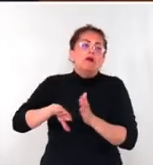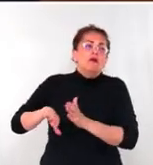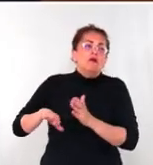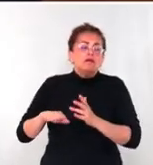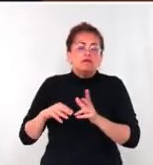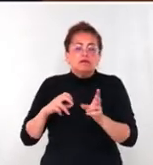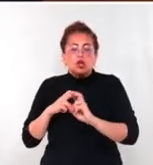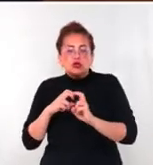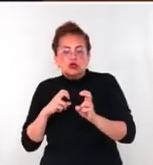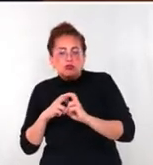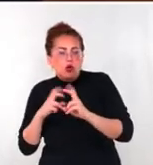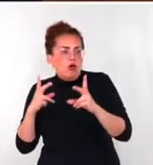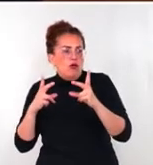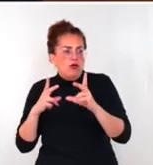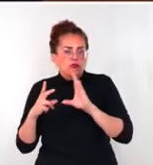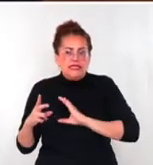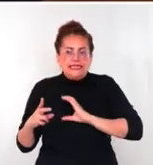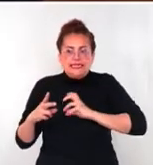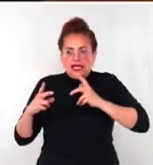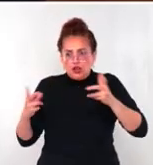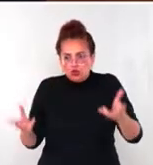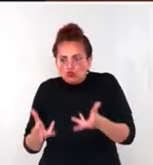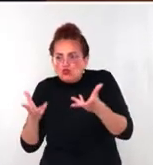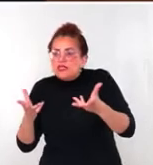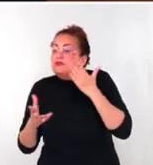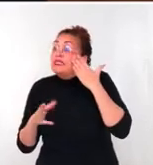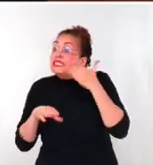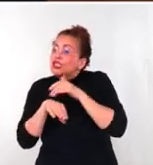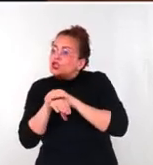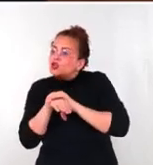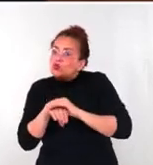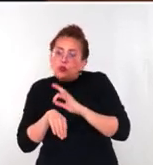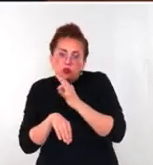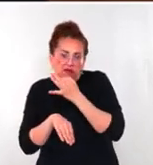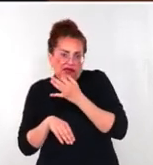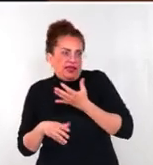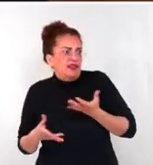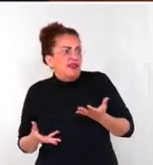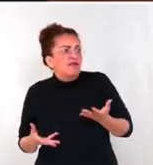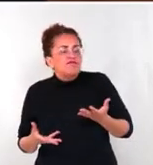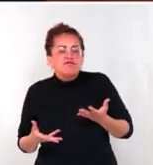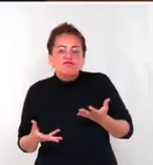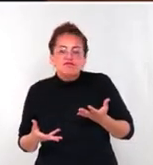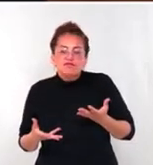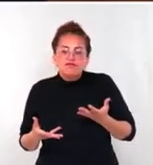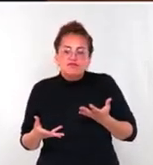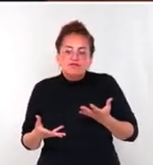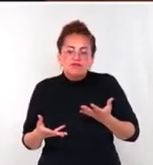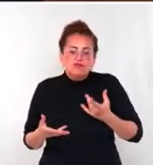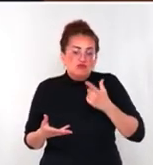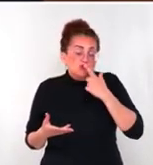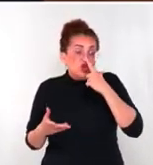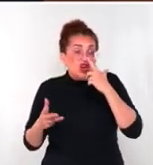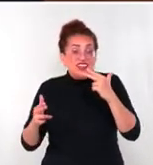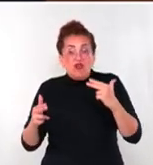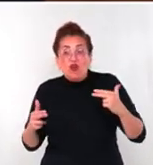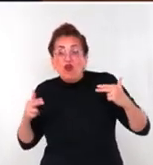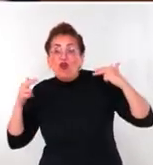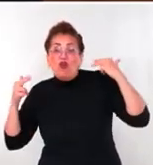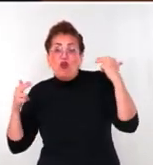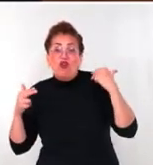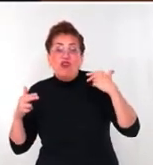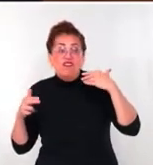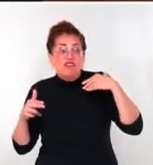et du développement des transports doux. Je ne reviendrai pas sur la petitesse et le manque d'ambition du plan métropolitain